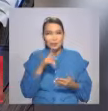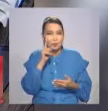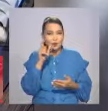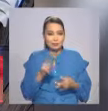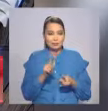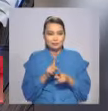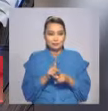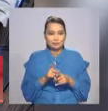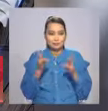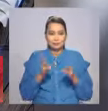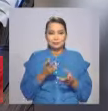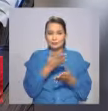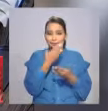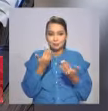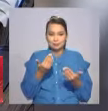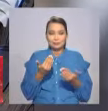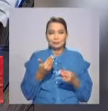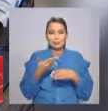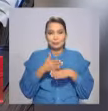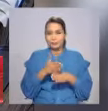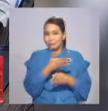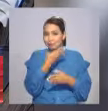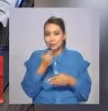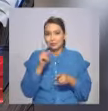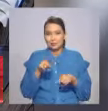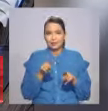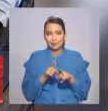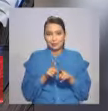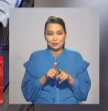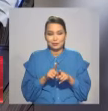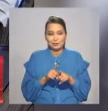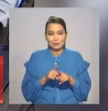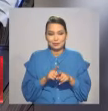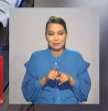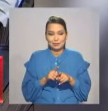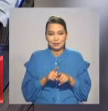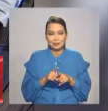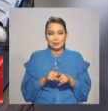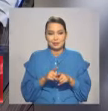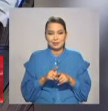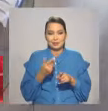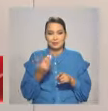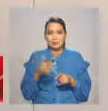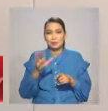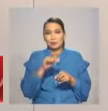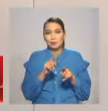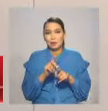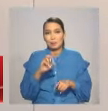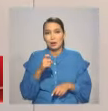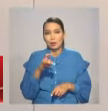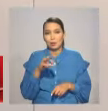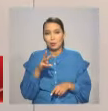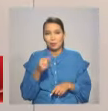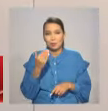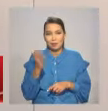невредимым. Впрочем, как и тарелка, которая не разбилась, даже перелетев через раздаточный стол. Молниеносная реакция Бахрома, так зовут официанта, принесла